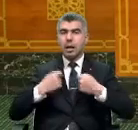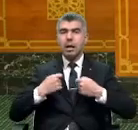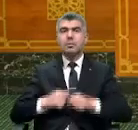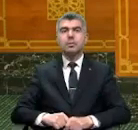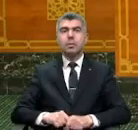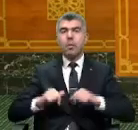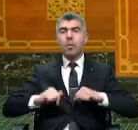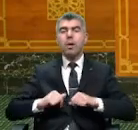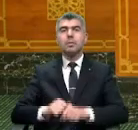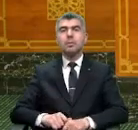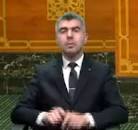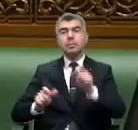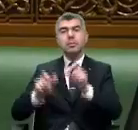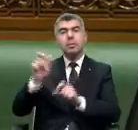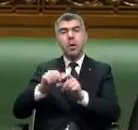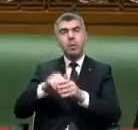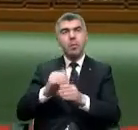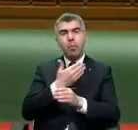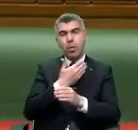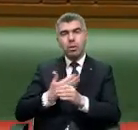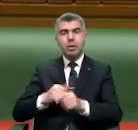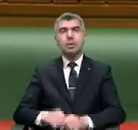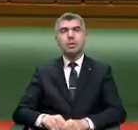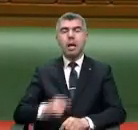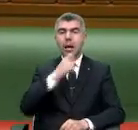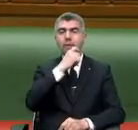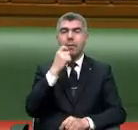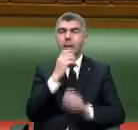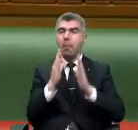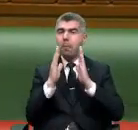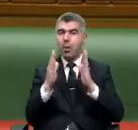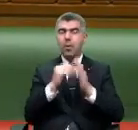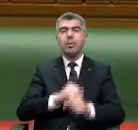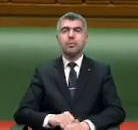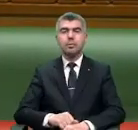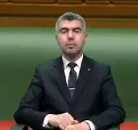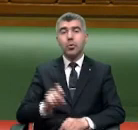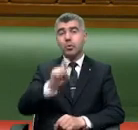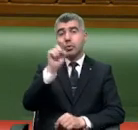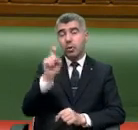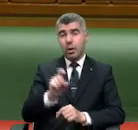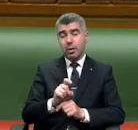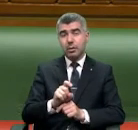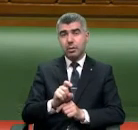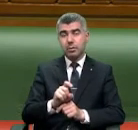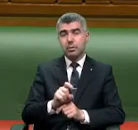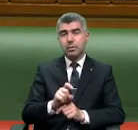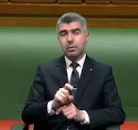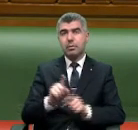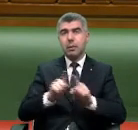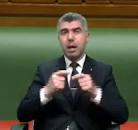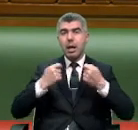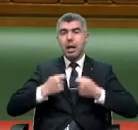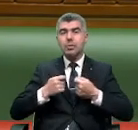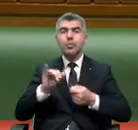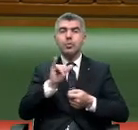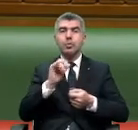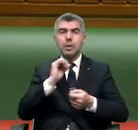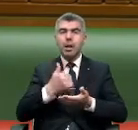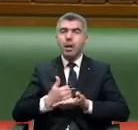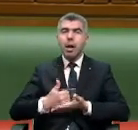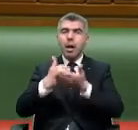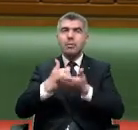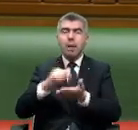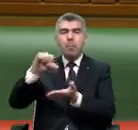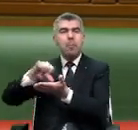رئيس، السيد الوزير، السيدات والسادة المستشارين المحترمين، رمضان كريم. السؤال ديالي سيد الوزير كما جاء في السيد الرئيس هو حول تحسين وضعية